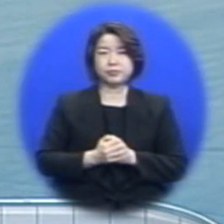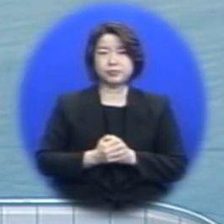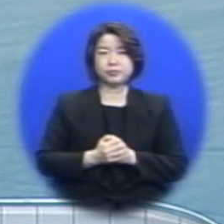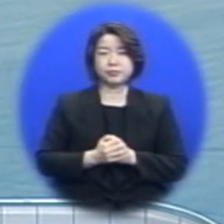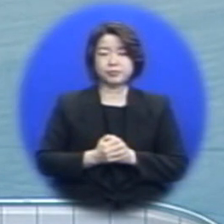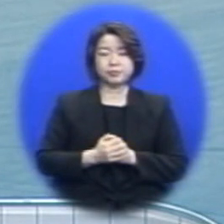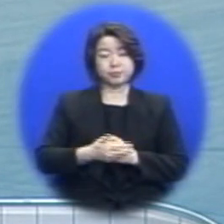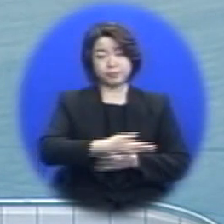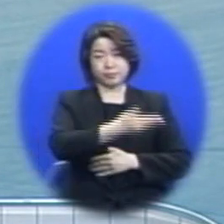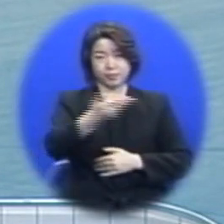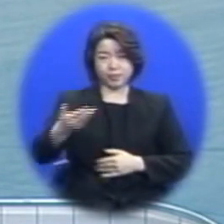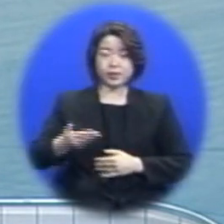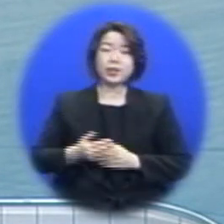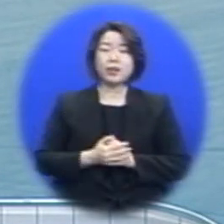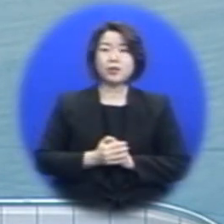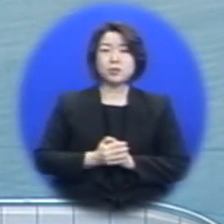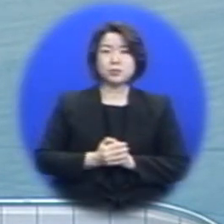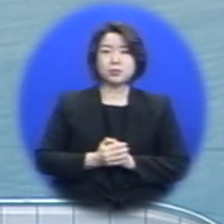여러분,